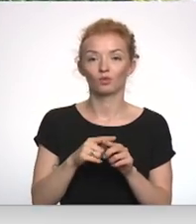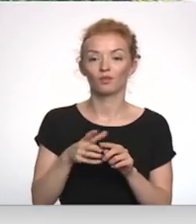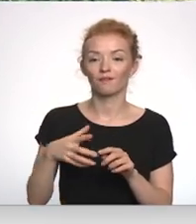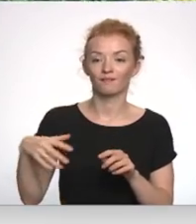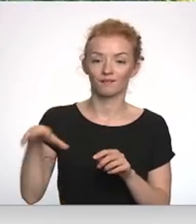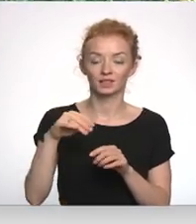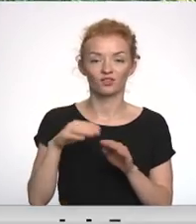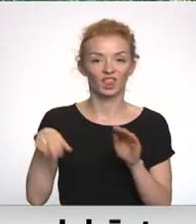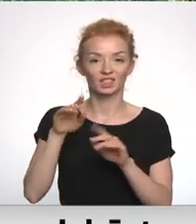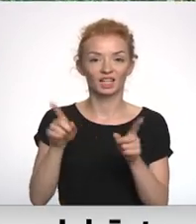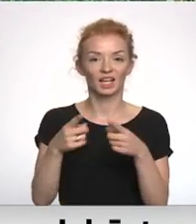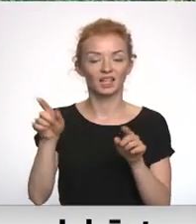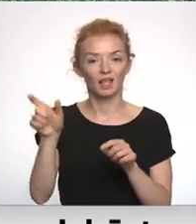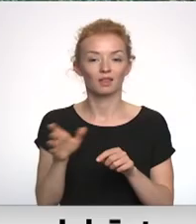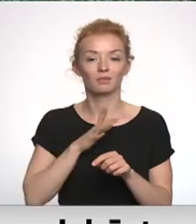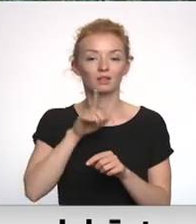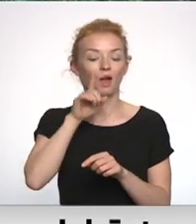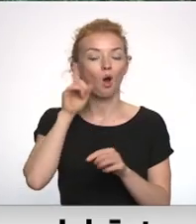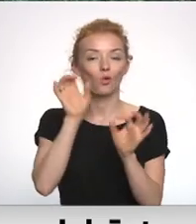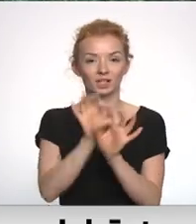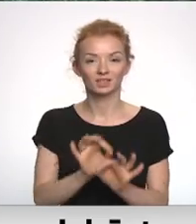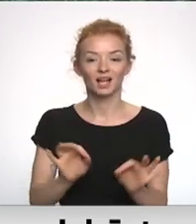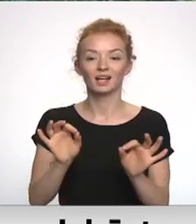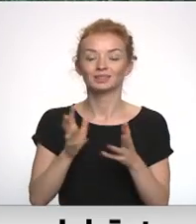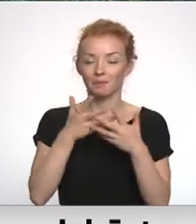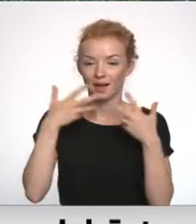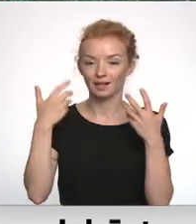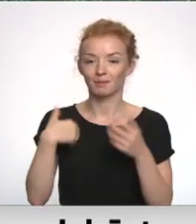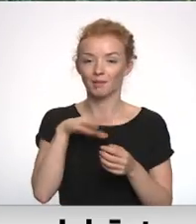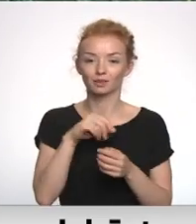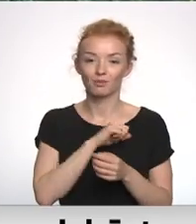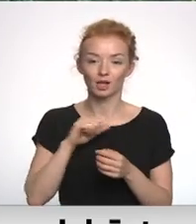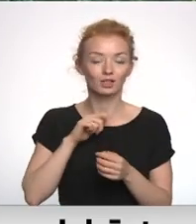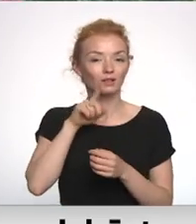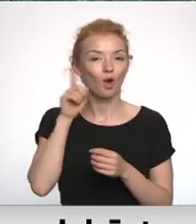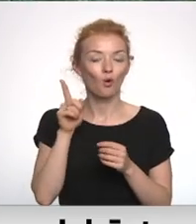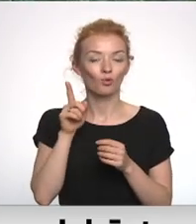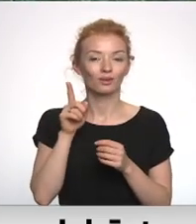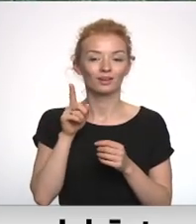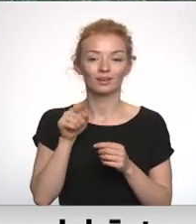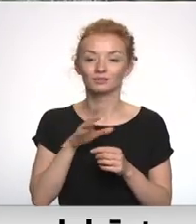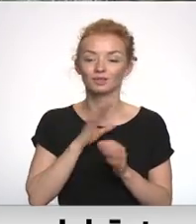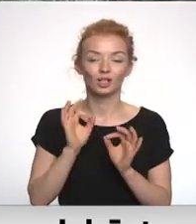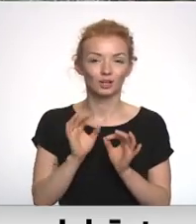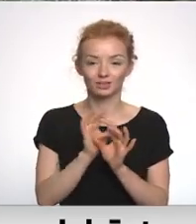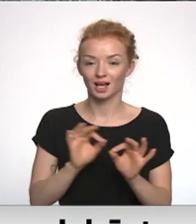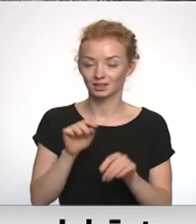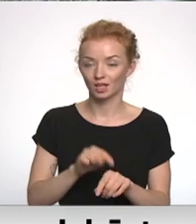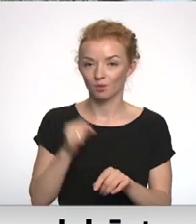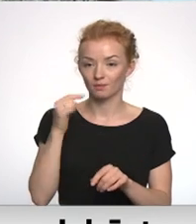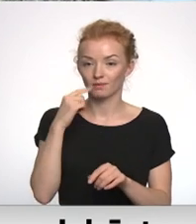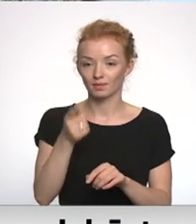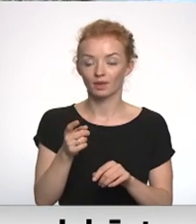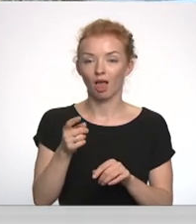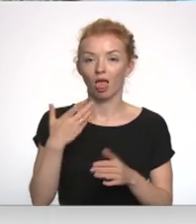tie virsdiriģenti bija jauni un skaisti un smaidīgi, un mēs paši jauni. Tā bija vienkārši kosmos. Sēdējām